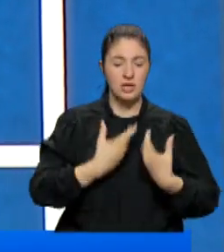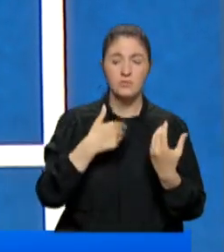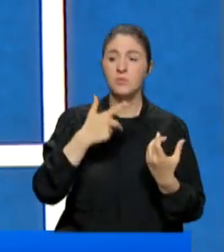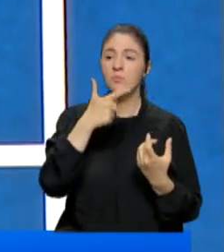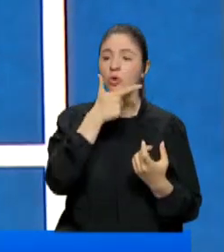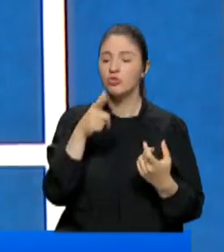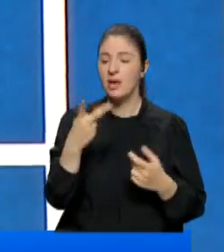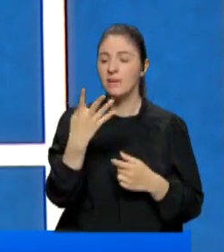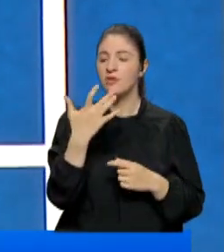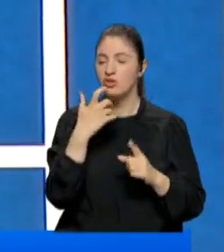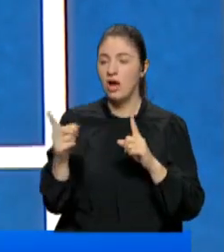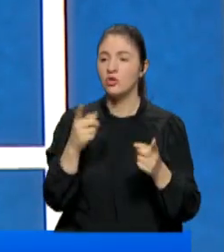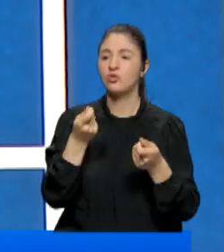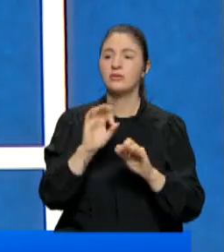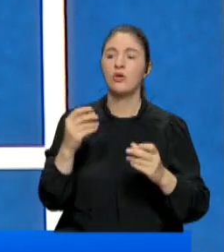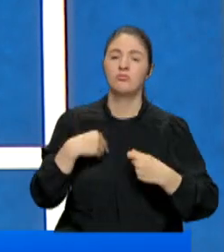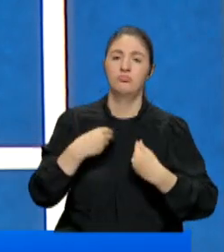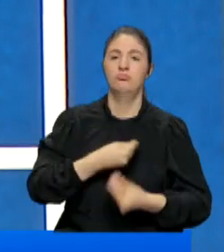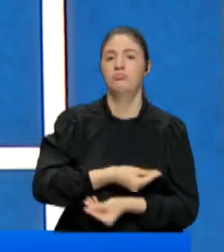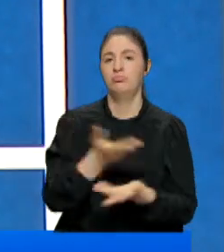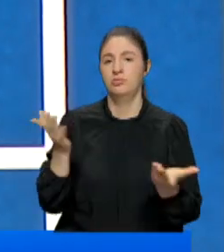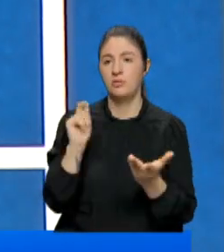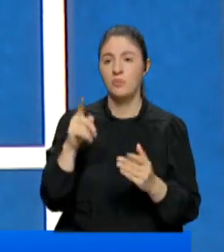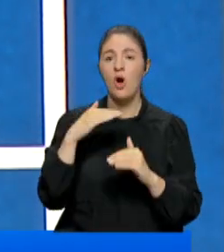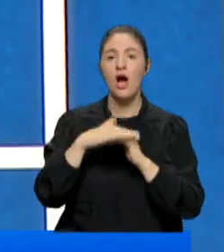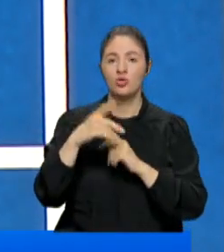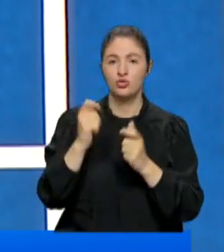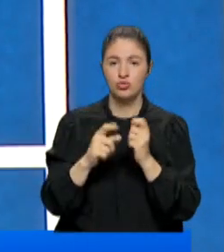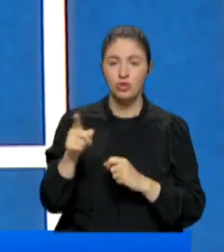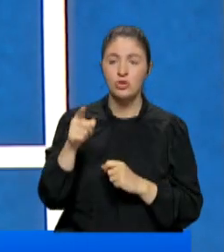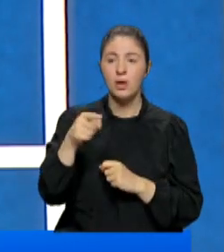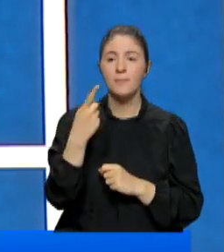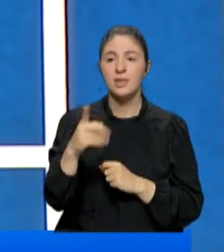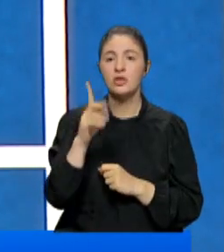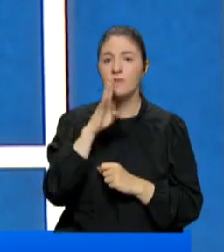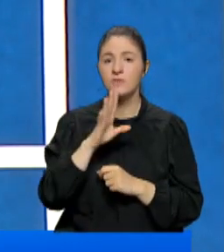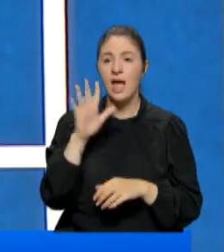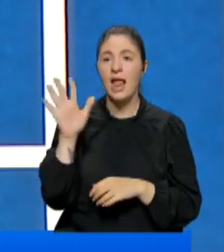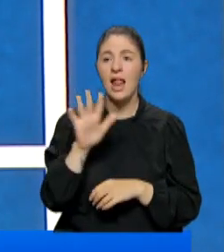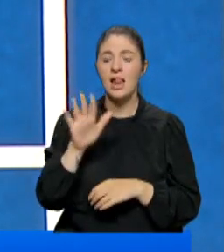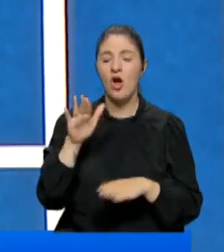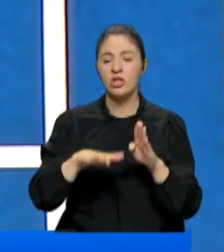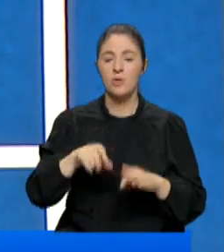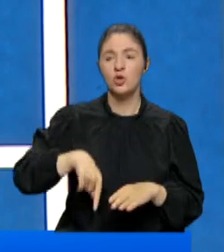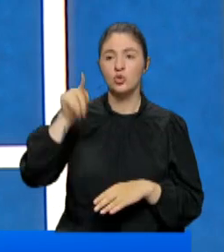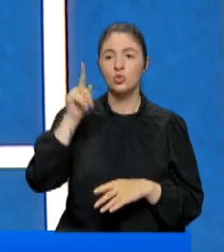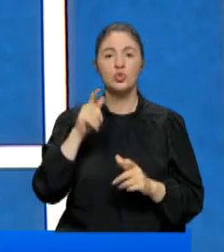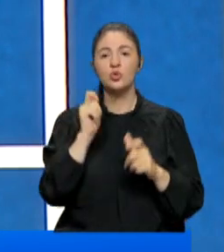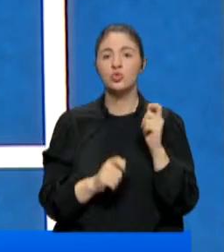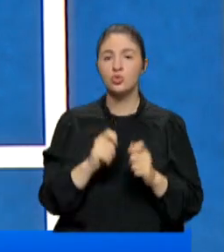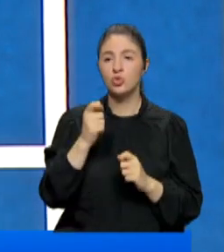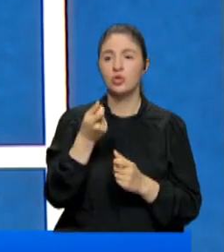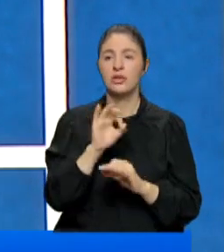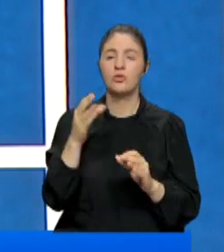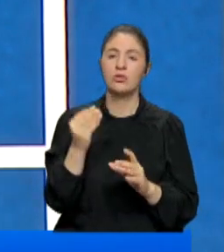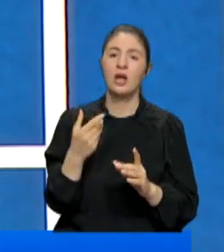2-5 yaş arasındaki çocuklara ücretsiz olarak dağıtırız bu halk sütü. Şu anda 1450 civarında günlük sütü